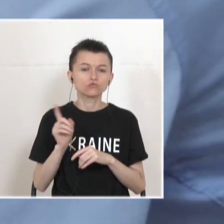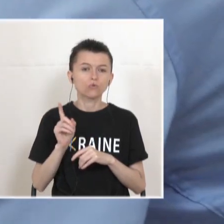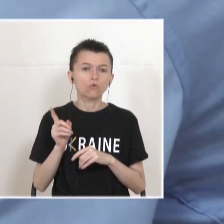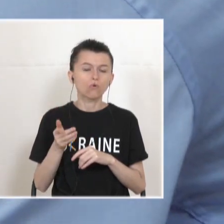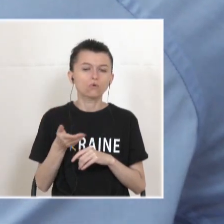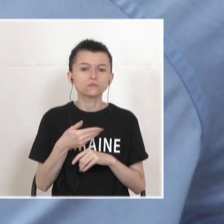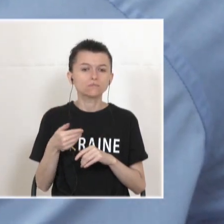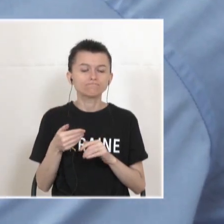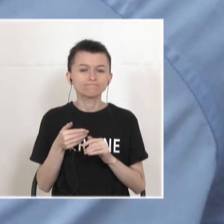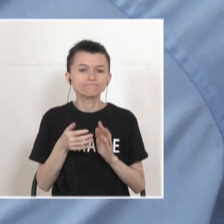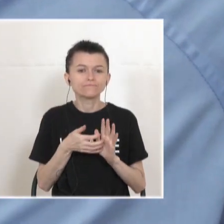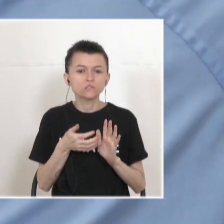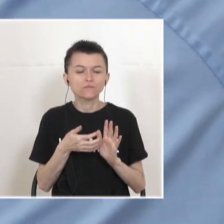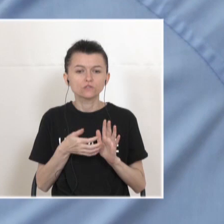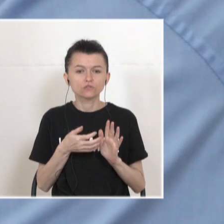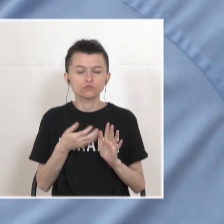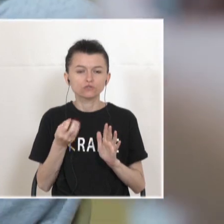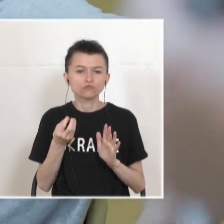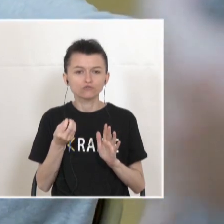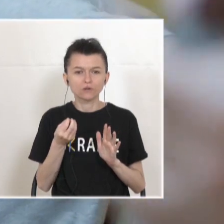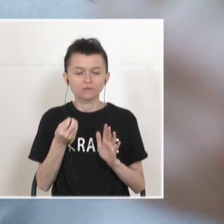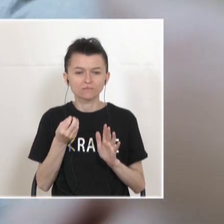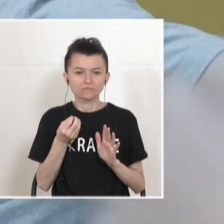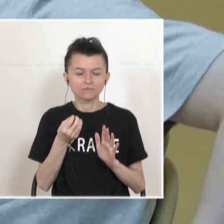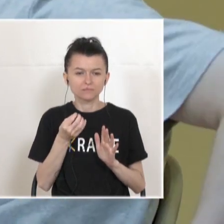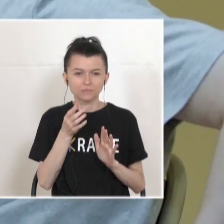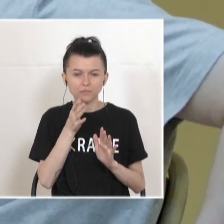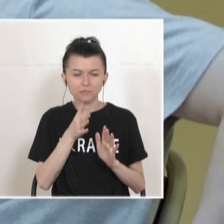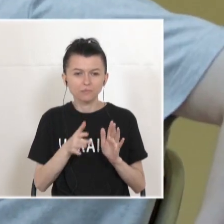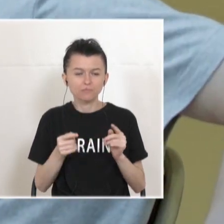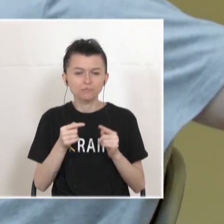ще під час цього літа?